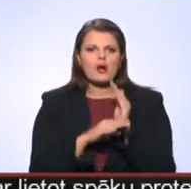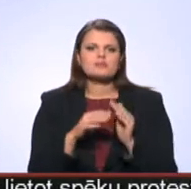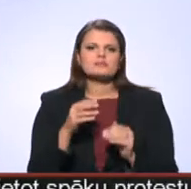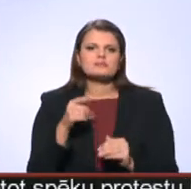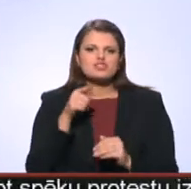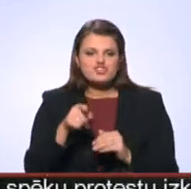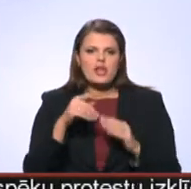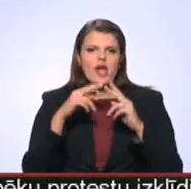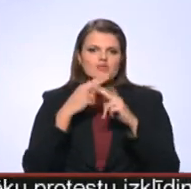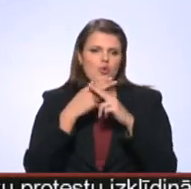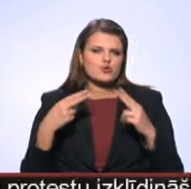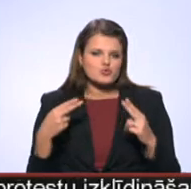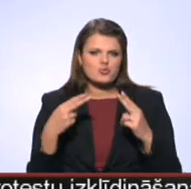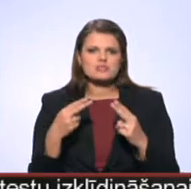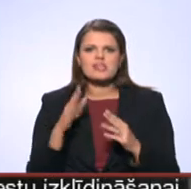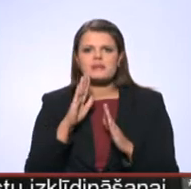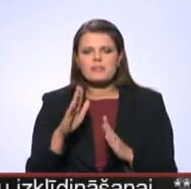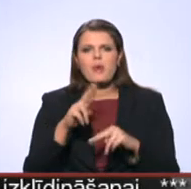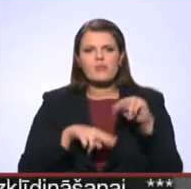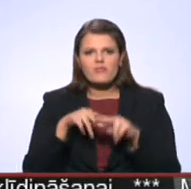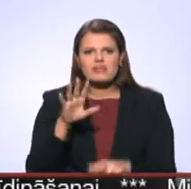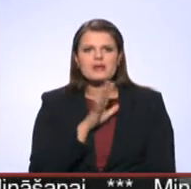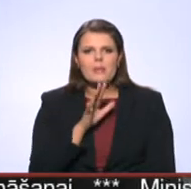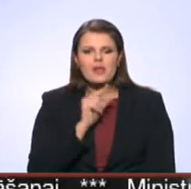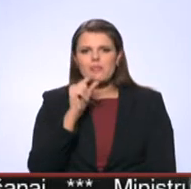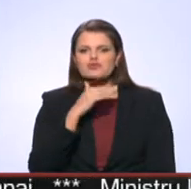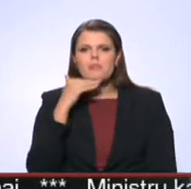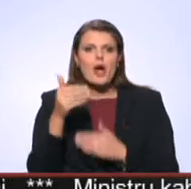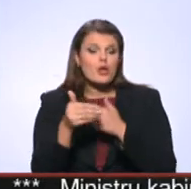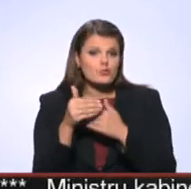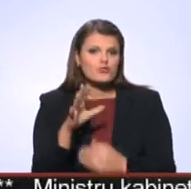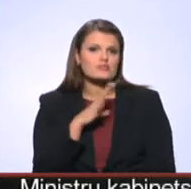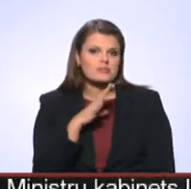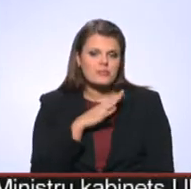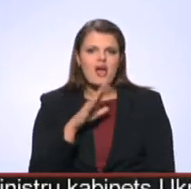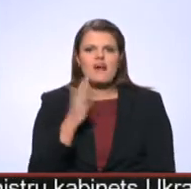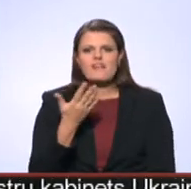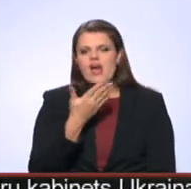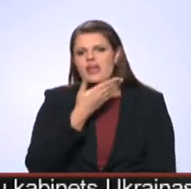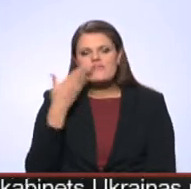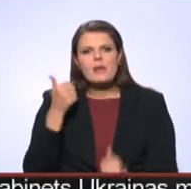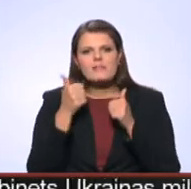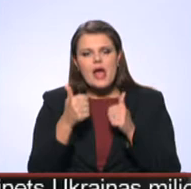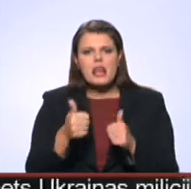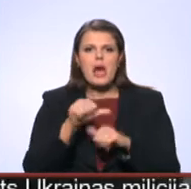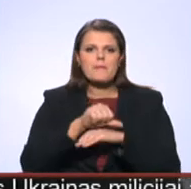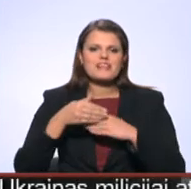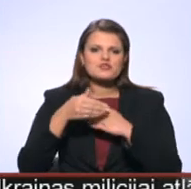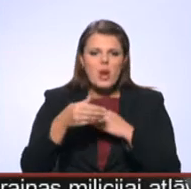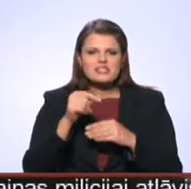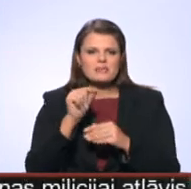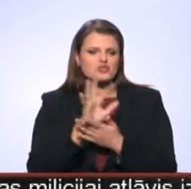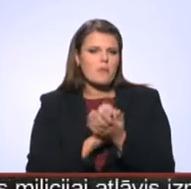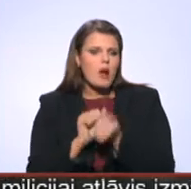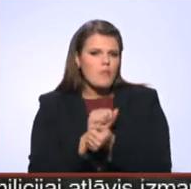šai konstrukcijas risinājums tātad pie būvniecības ir drusciņi pat tūk tas ir bijis, vai nu izolācija drusciņi ir kā sacīt pabojājusies